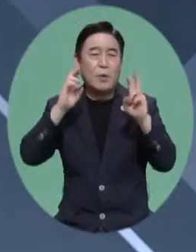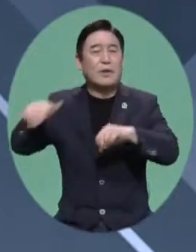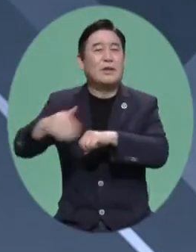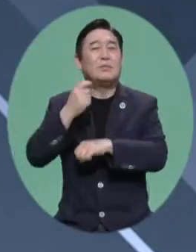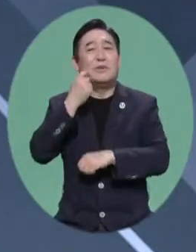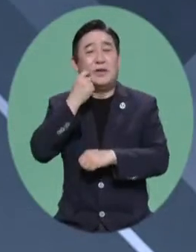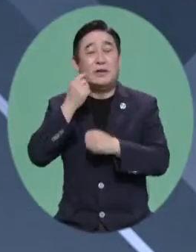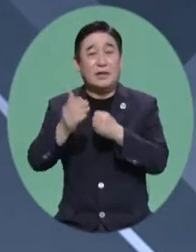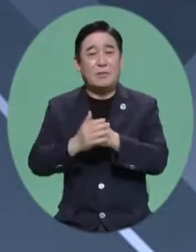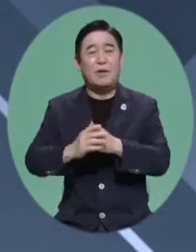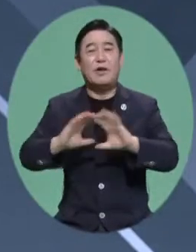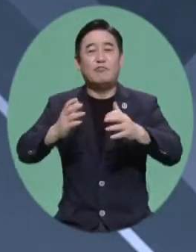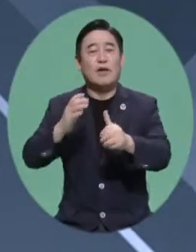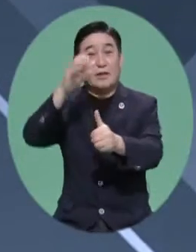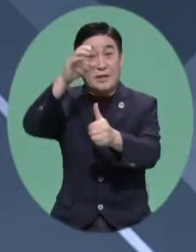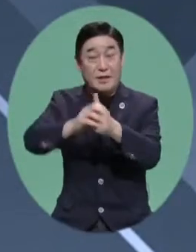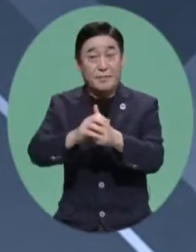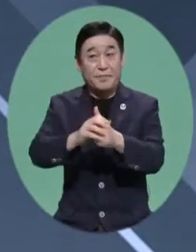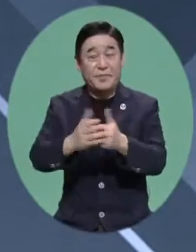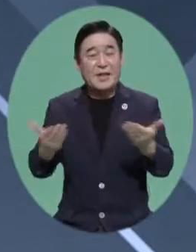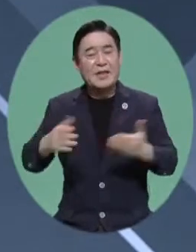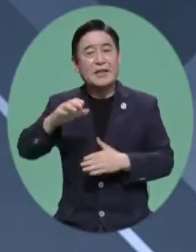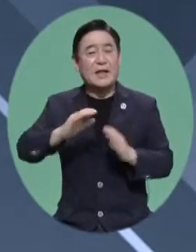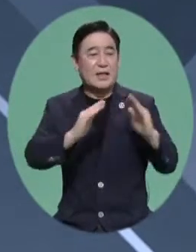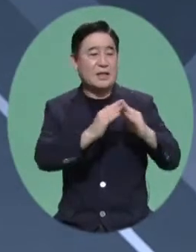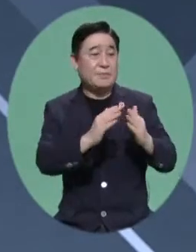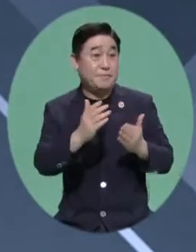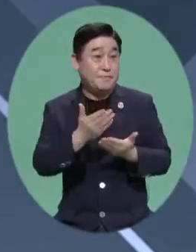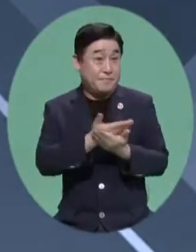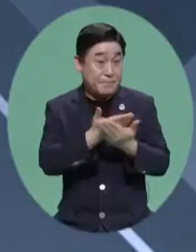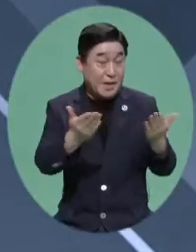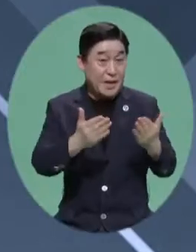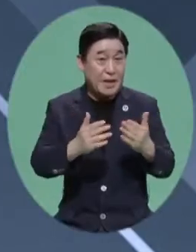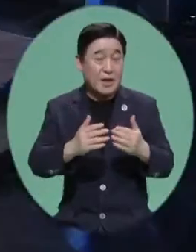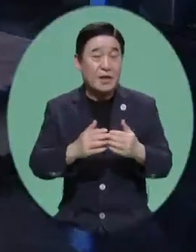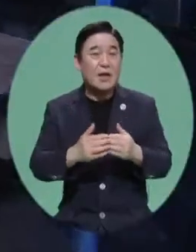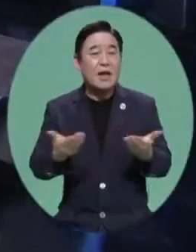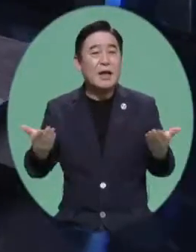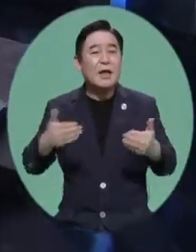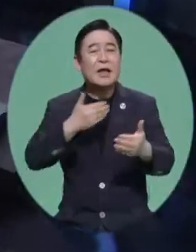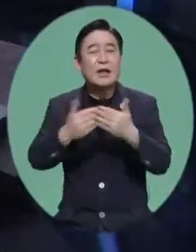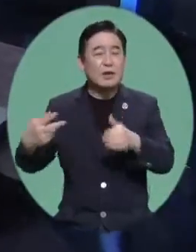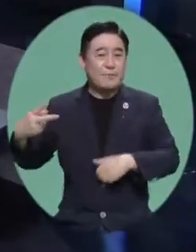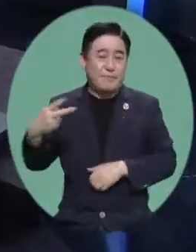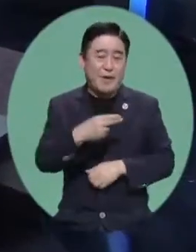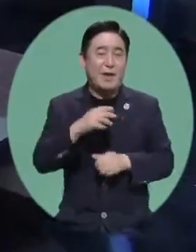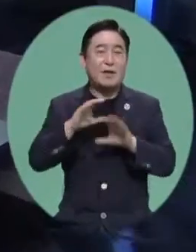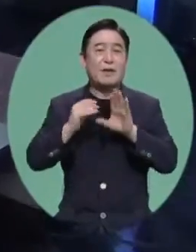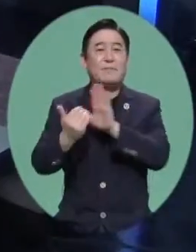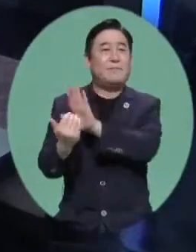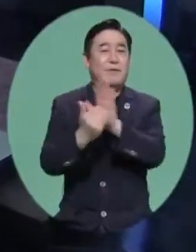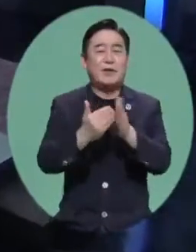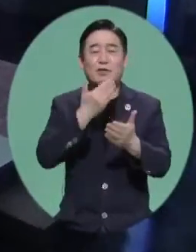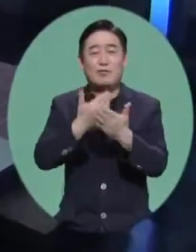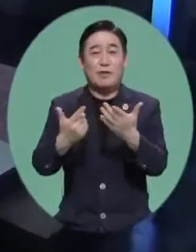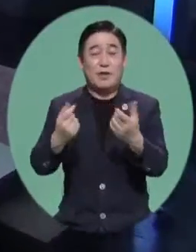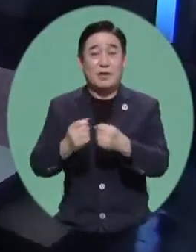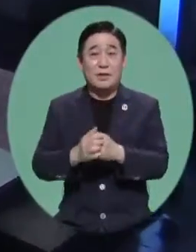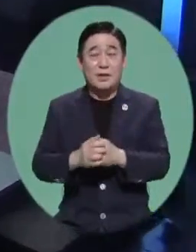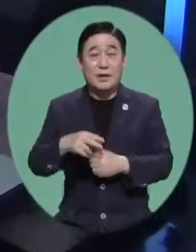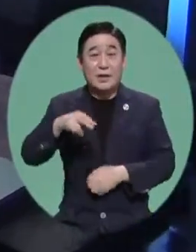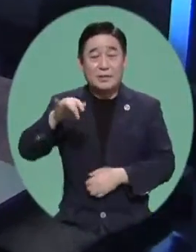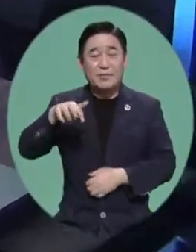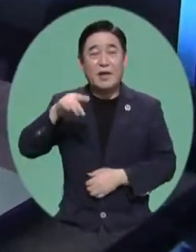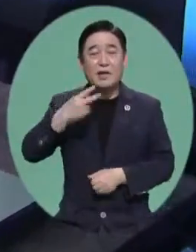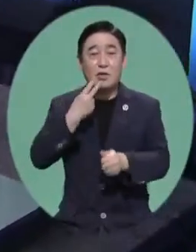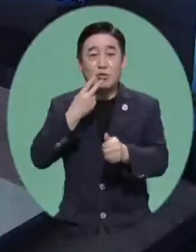부담을 국가가 재미 저어줍니다 일자리와 주거를 확보해 줍니다 경력단절을 막는다 이사 될 중요한 때 제가 씁니다 메뉴에서 정의당 심상정